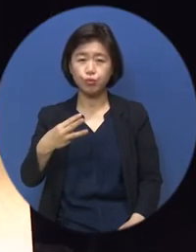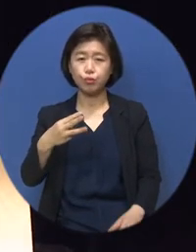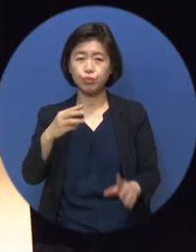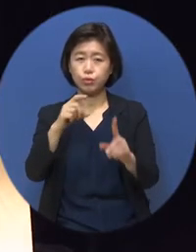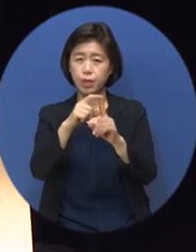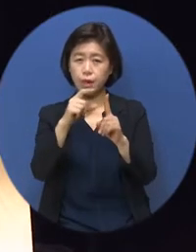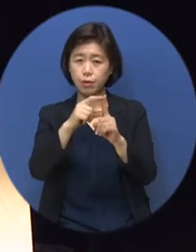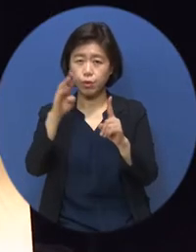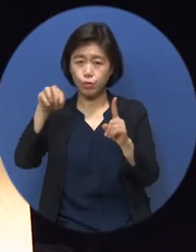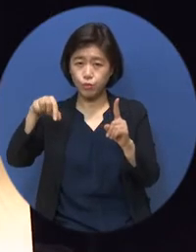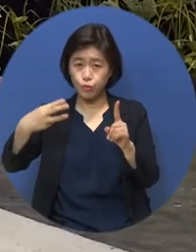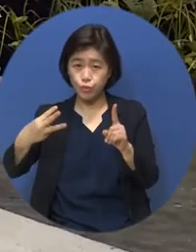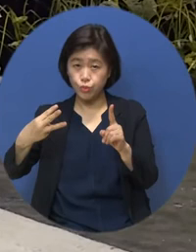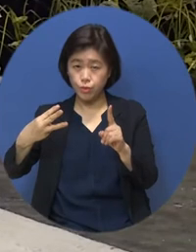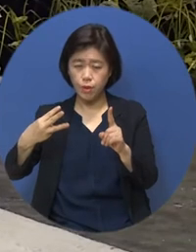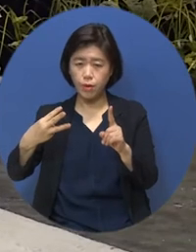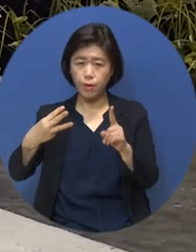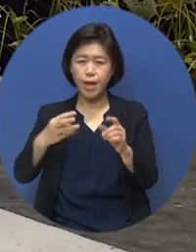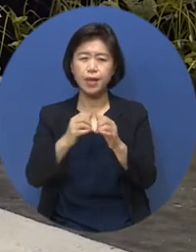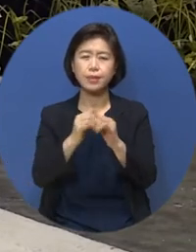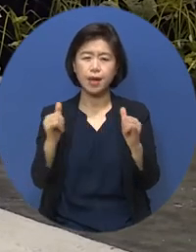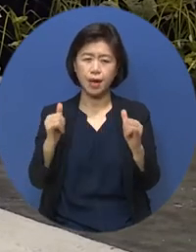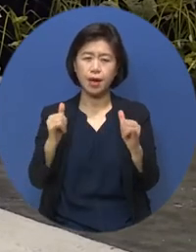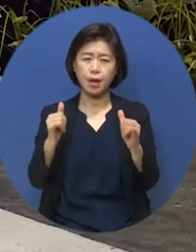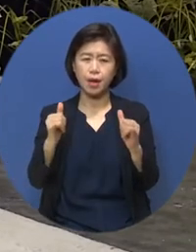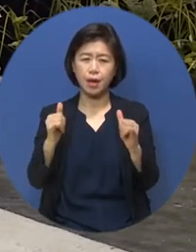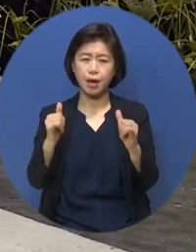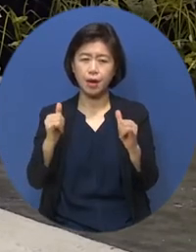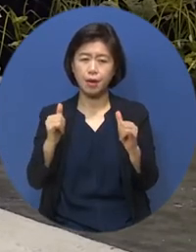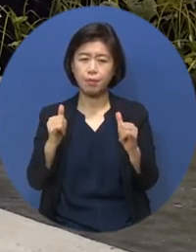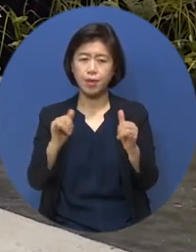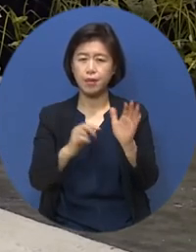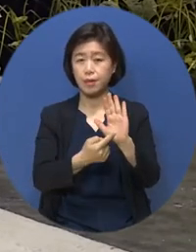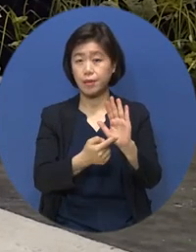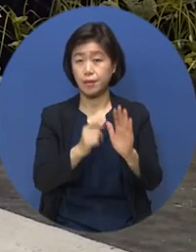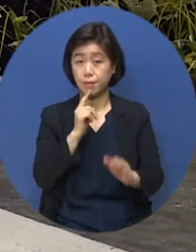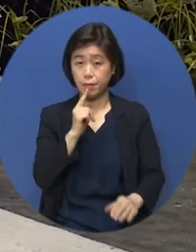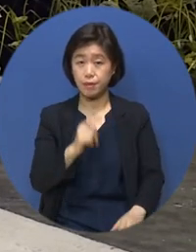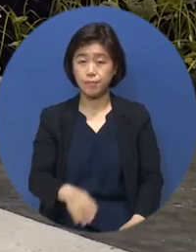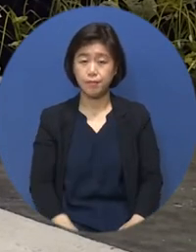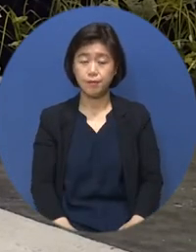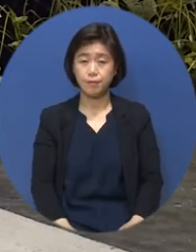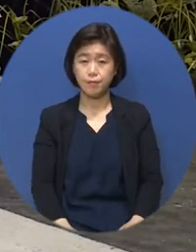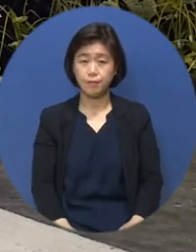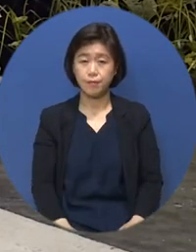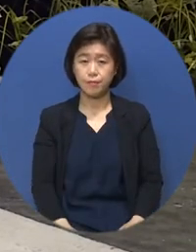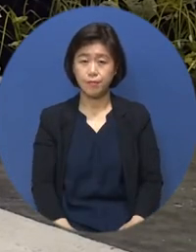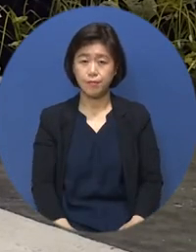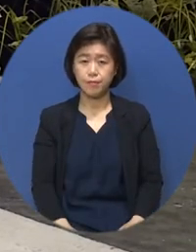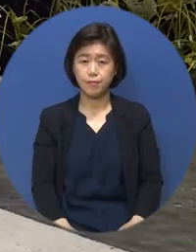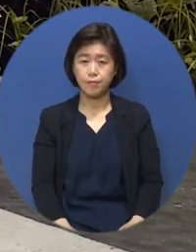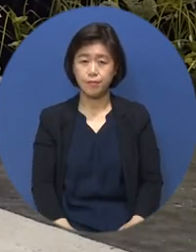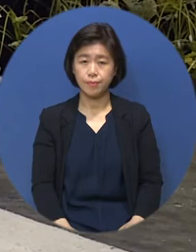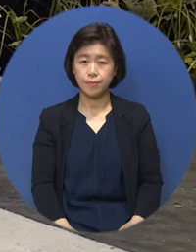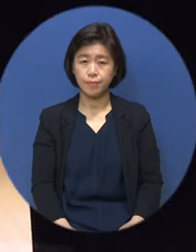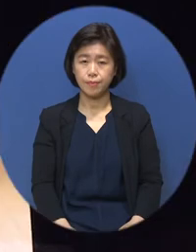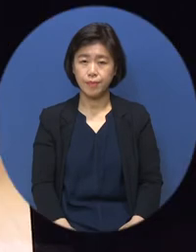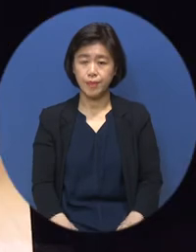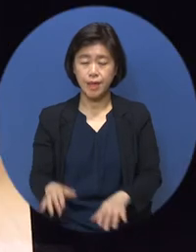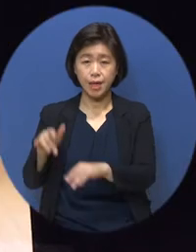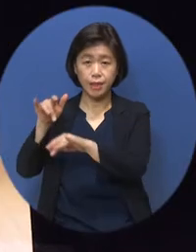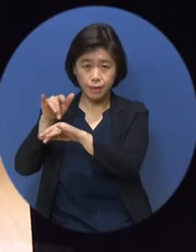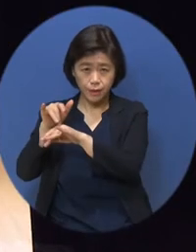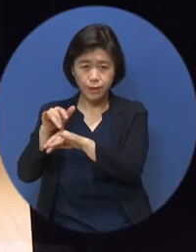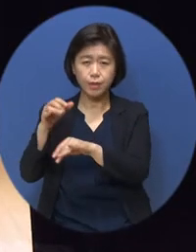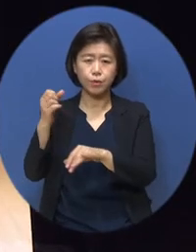사람에게 쓰는 지칭입니다. 이미 석불은 신과 절대 상징을 버린 존재로